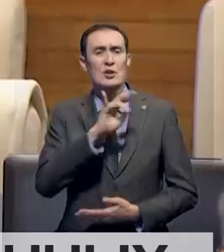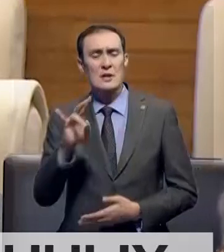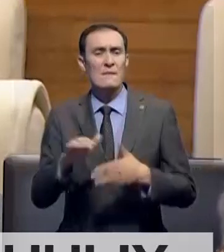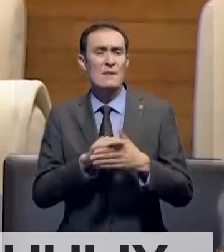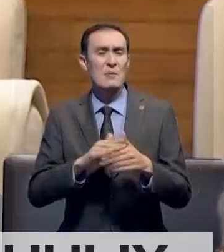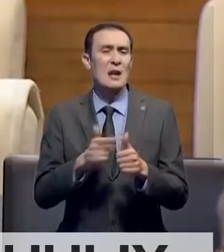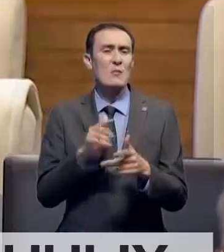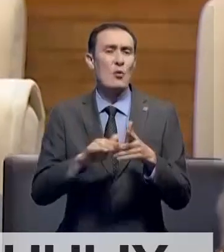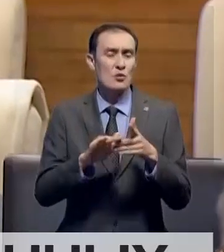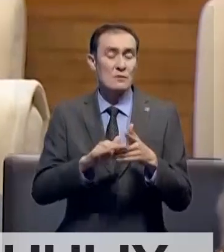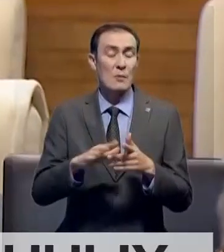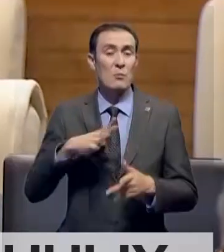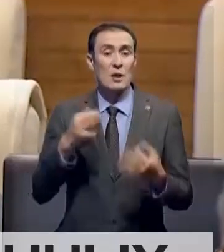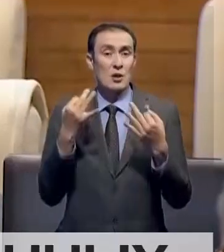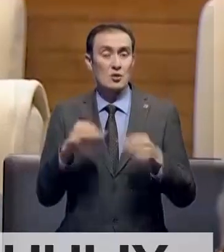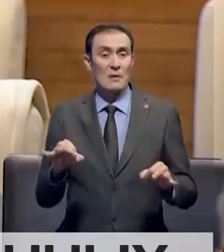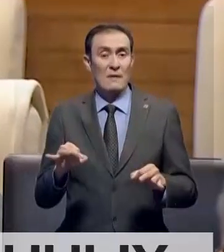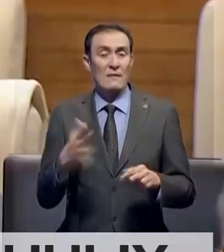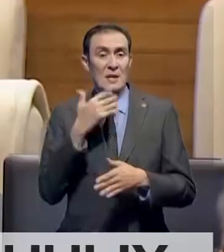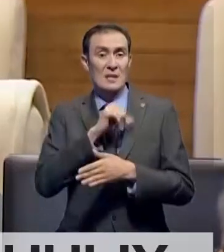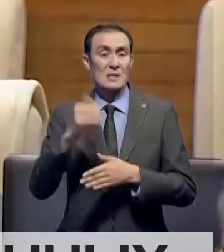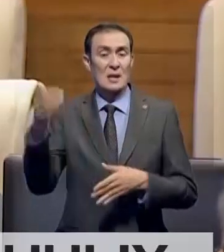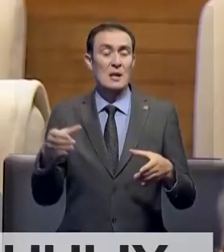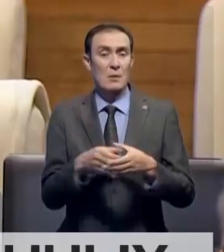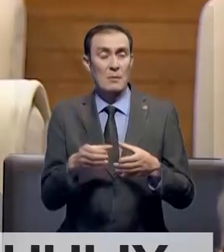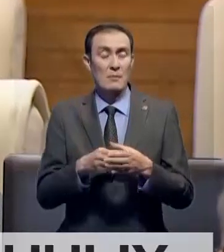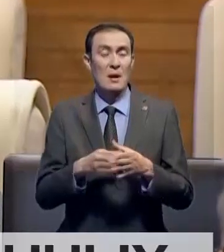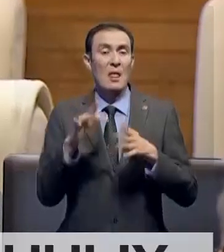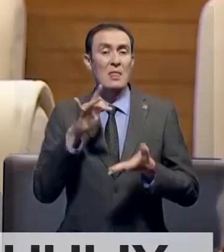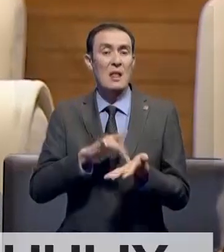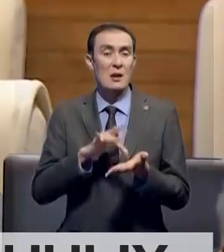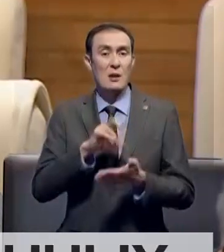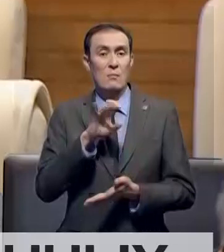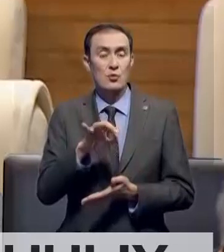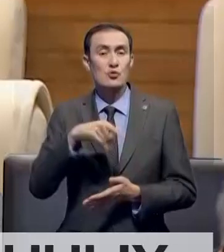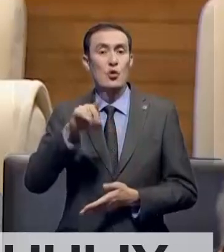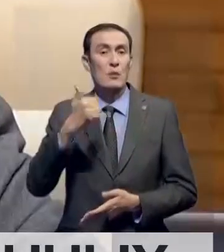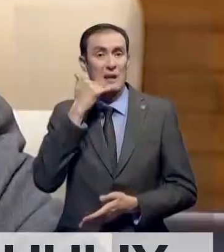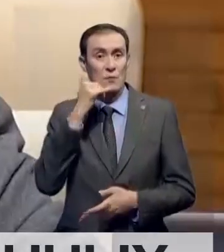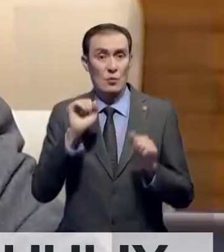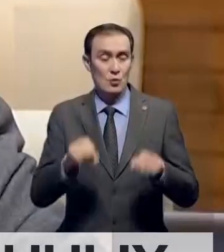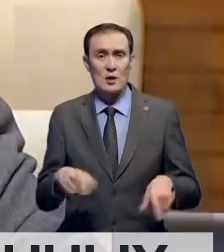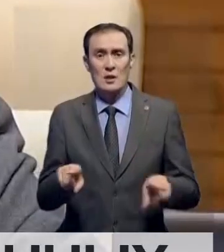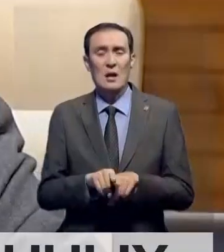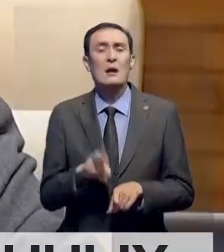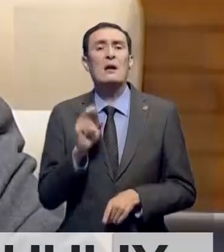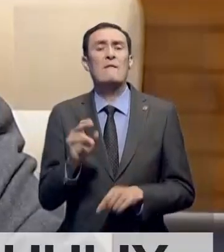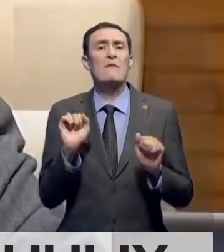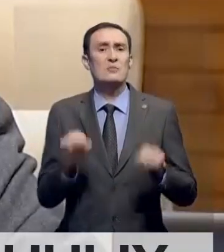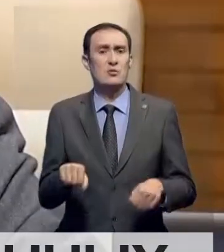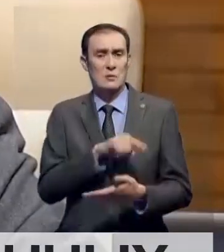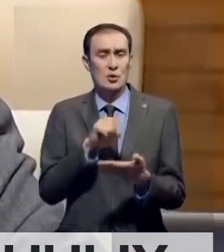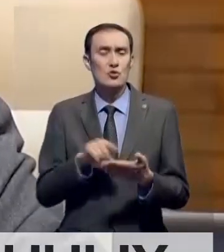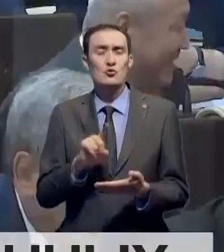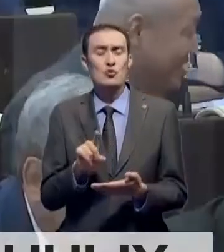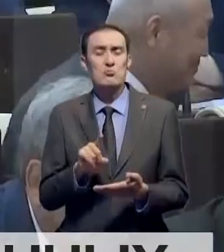фамилия, имя, отчество казахстанцев стали доступны в иностранном Telegram-боте. Достаточно было вбить номер телефона. Как такое стало возможным и что